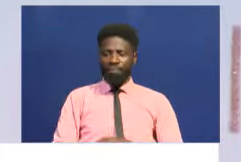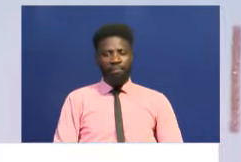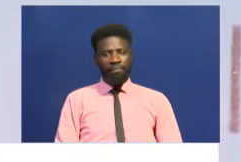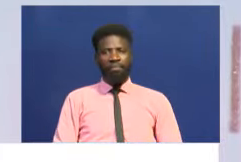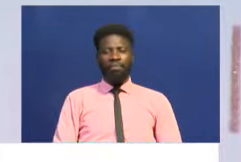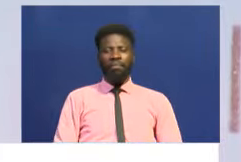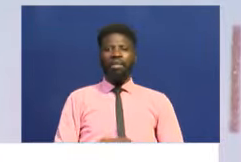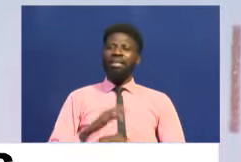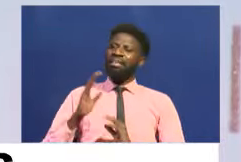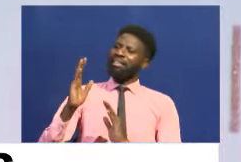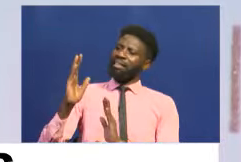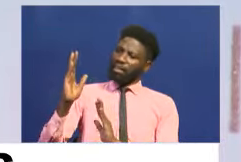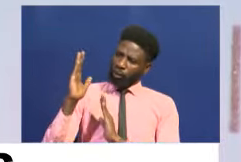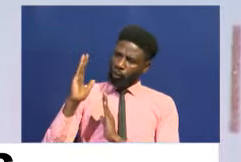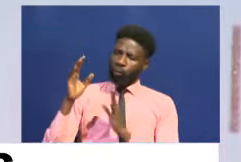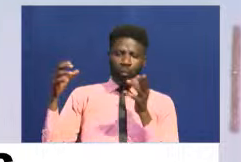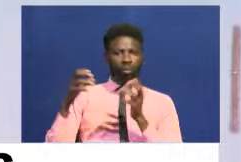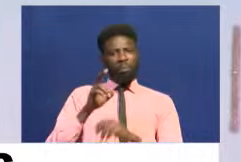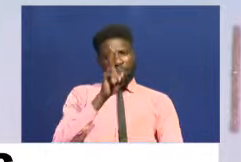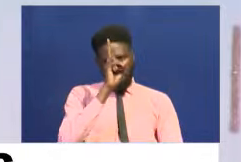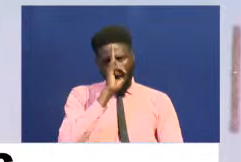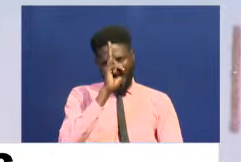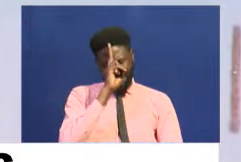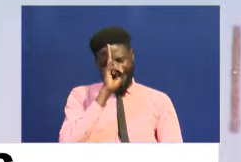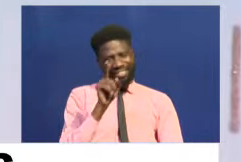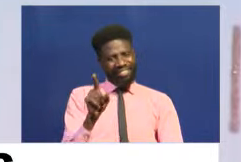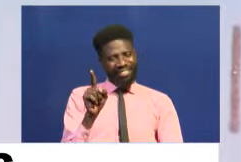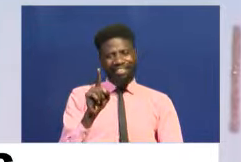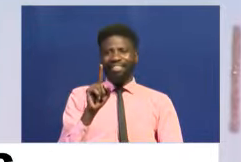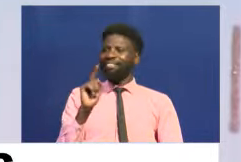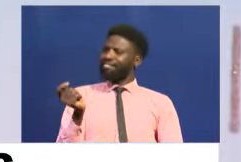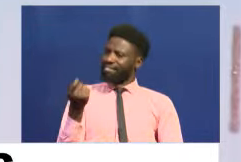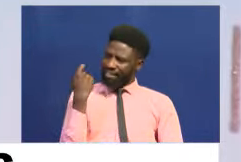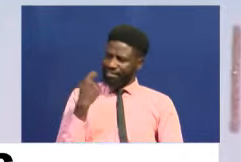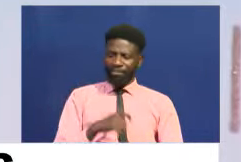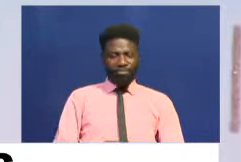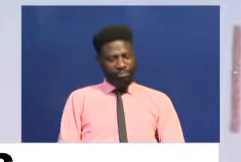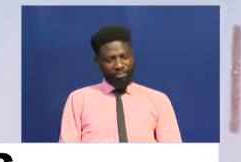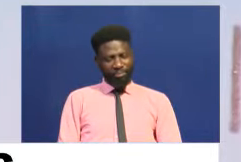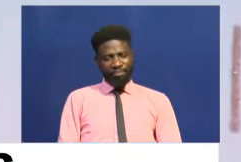askari wetu ambao wanasimamia usalama wa taifa letu la Kenya,